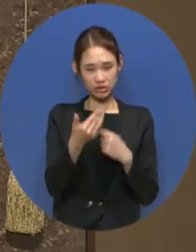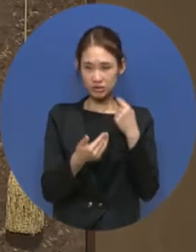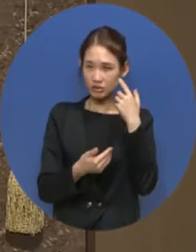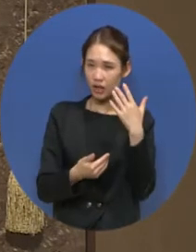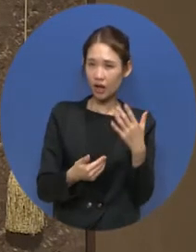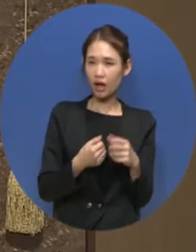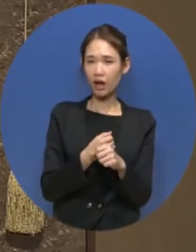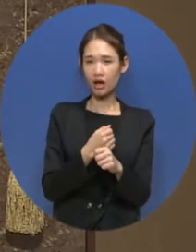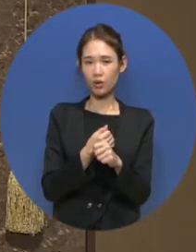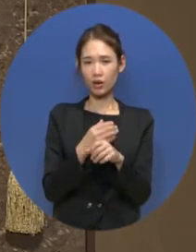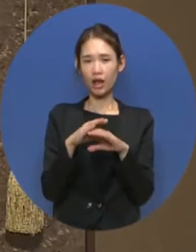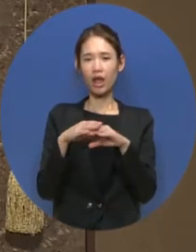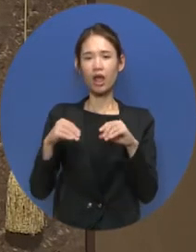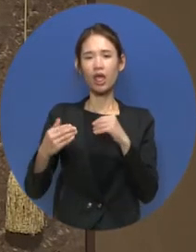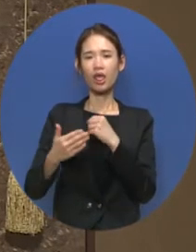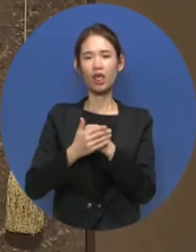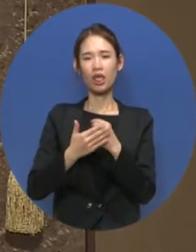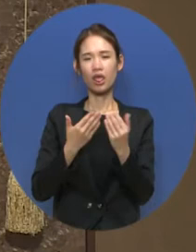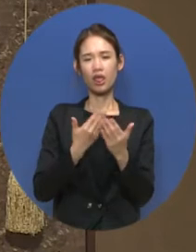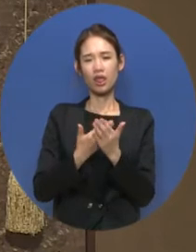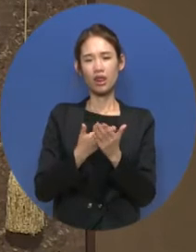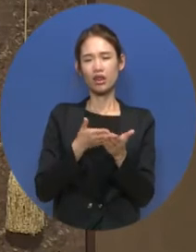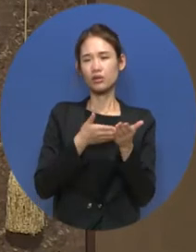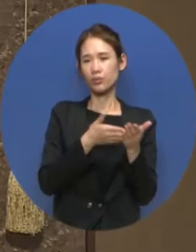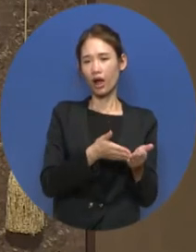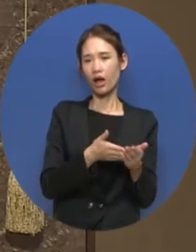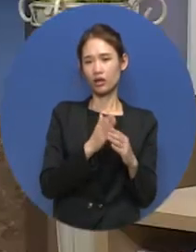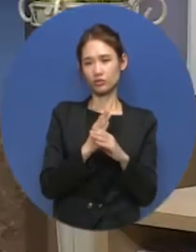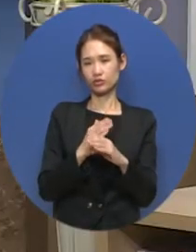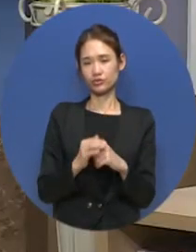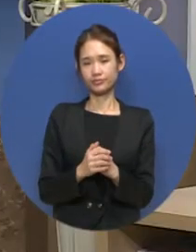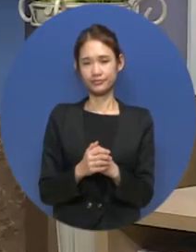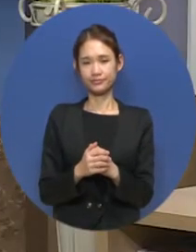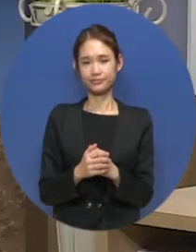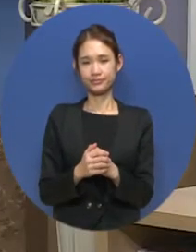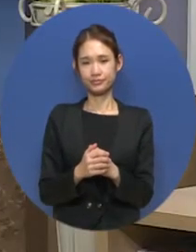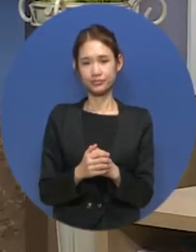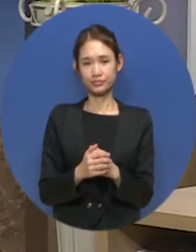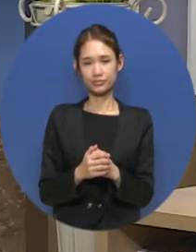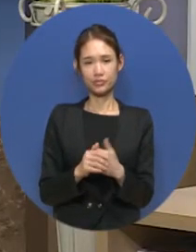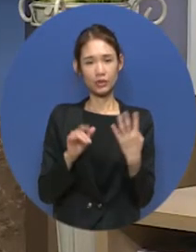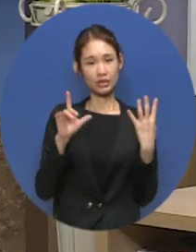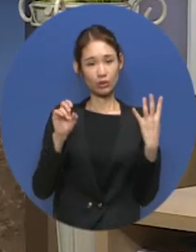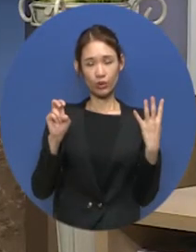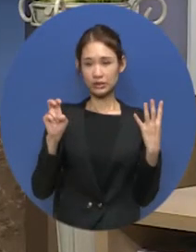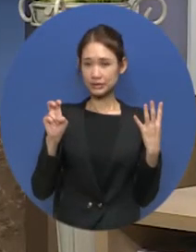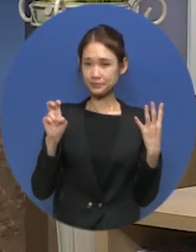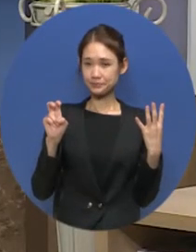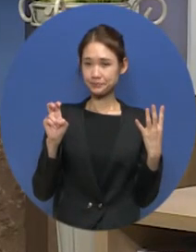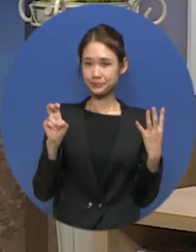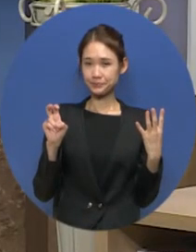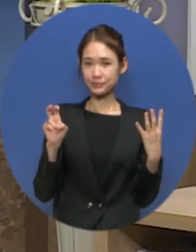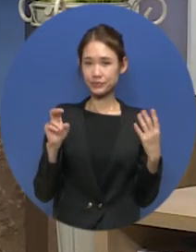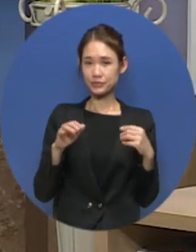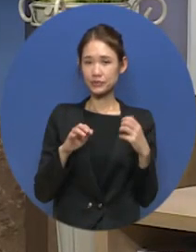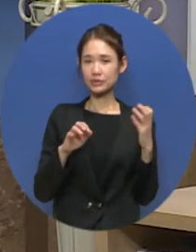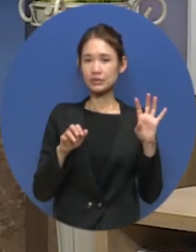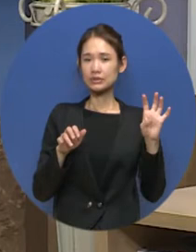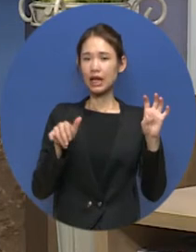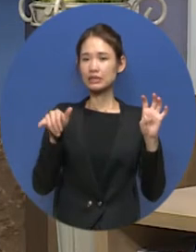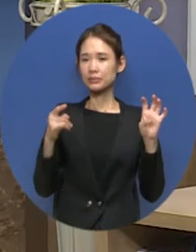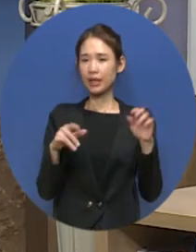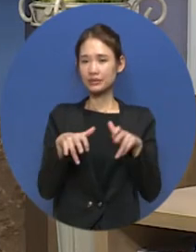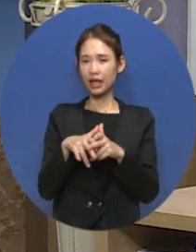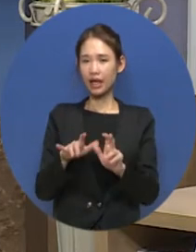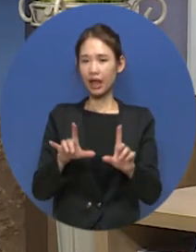또 이제 해결해 줄 것을 요구는 하고 있는 상황입니다. 네. 이 지난 4월 20일에 제40회